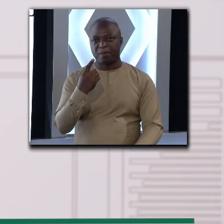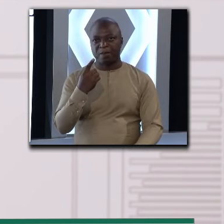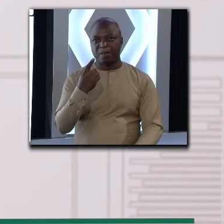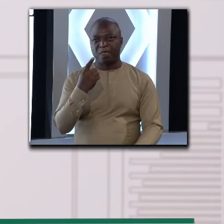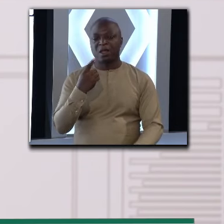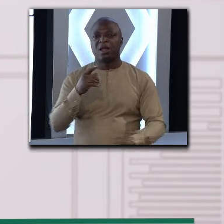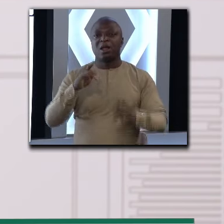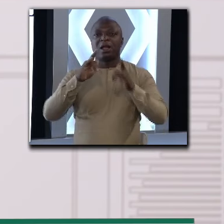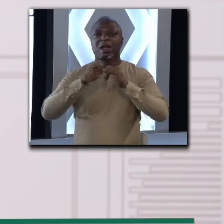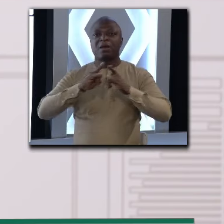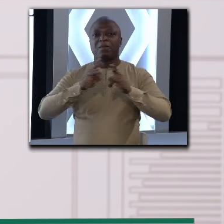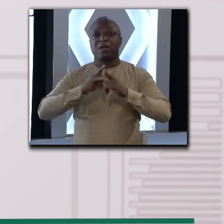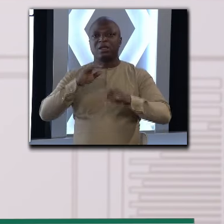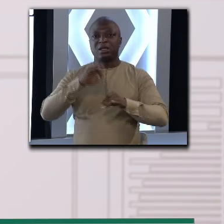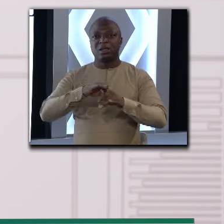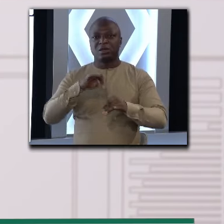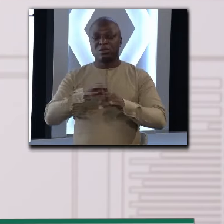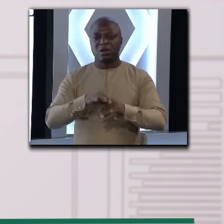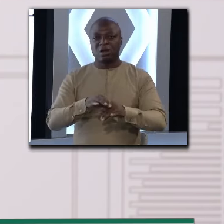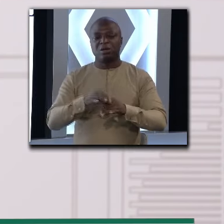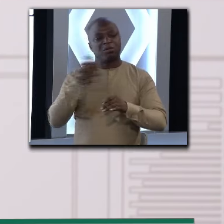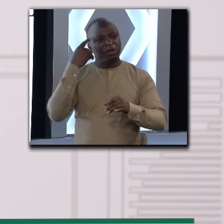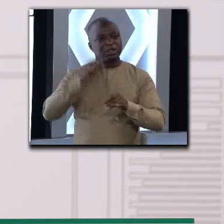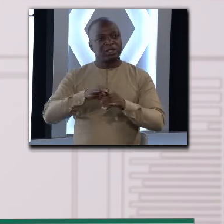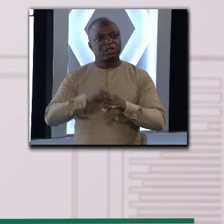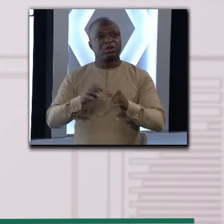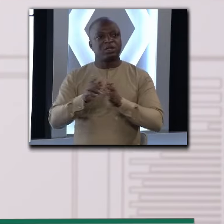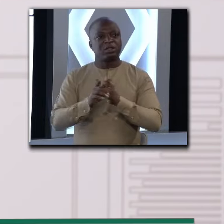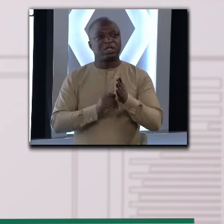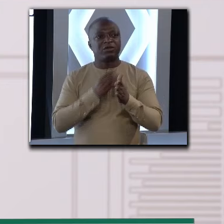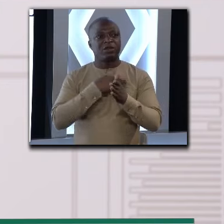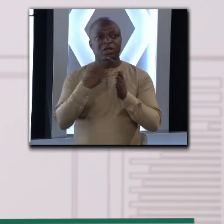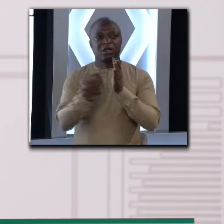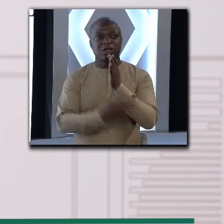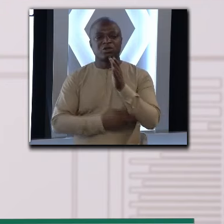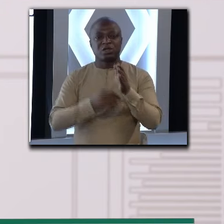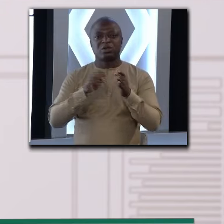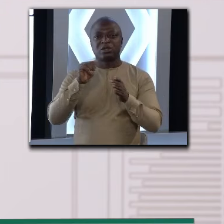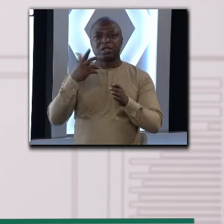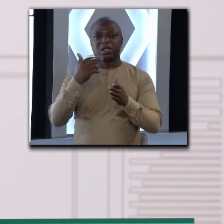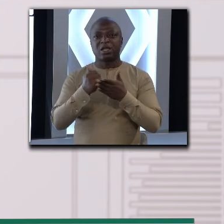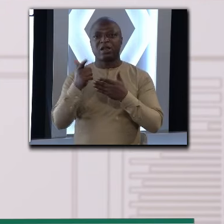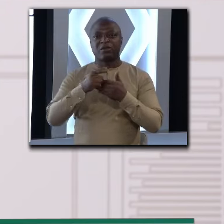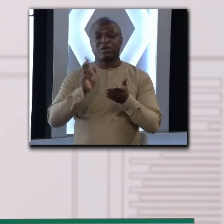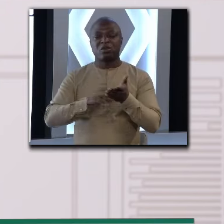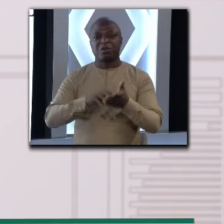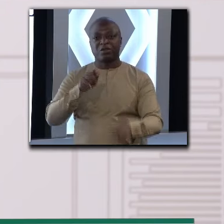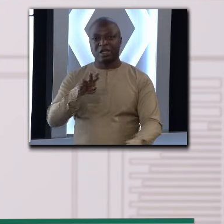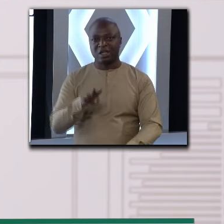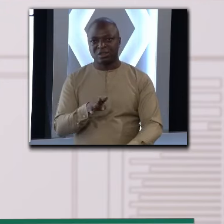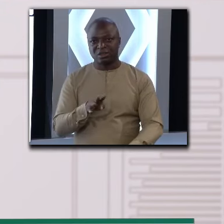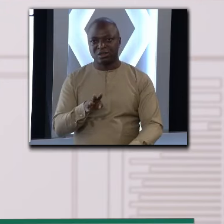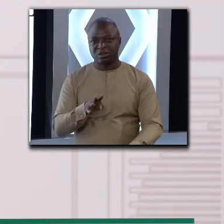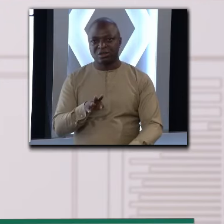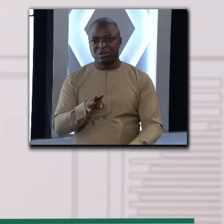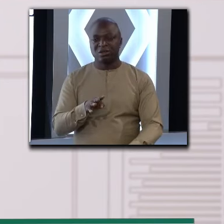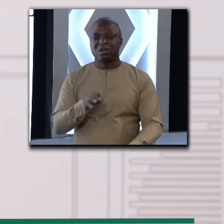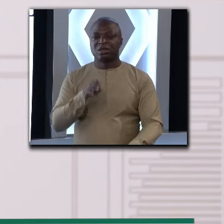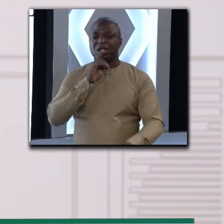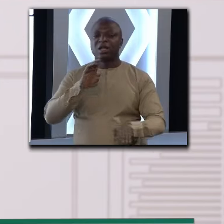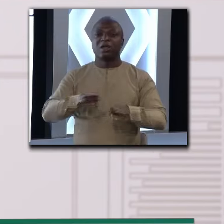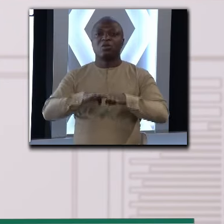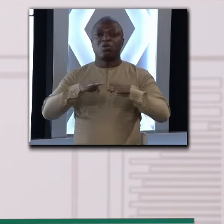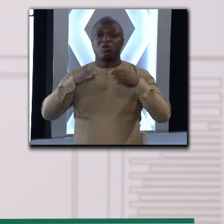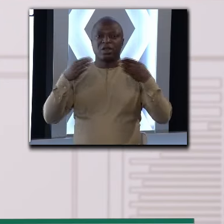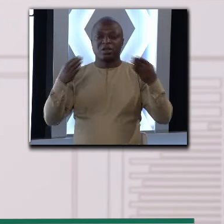La campagne électorale pour les élections législatives et régionales du 13 avril 2024 est